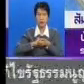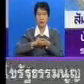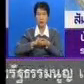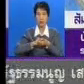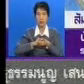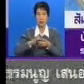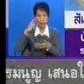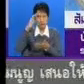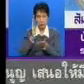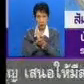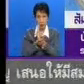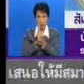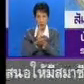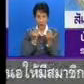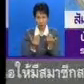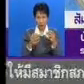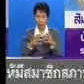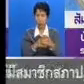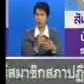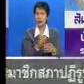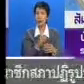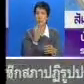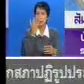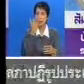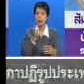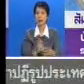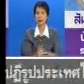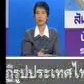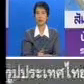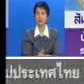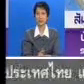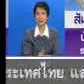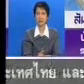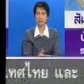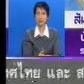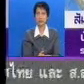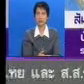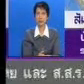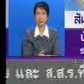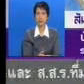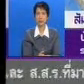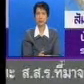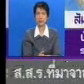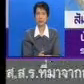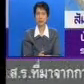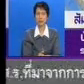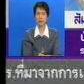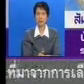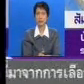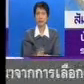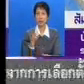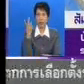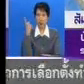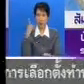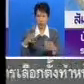คะ ก็คงบังเอิญที่ดิฉันเข้าใจว่าเหตุที่เมื่อคืนเขา